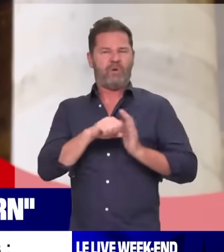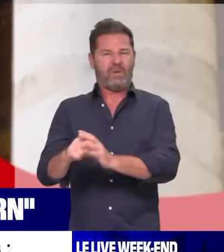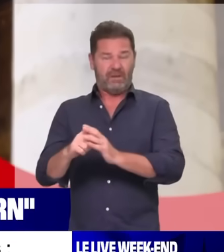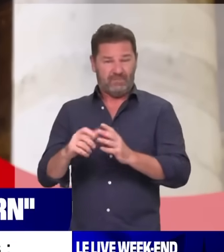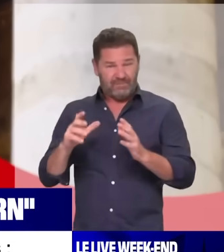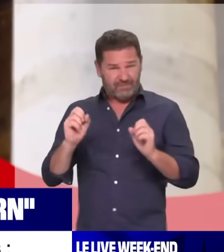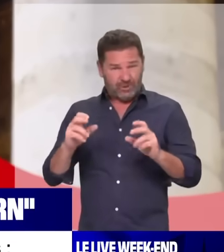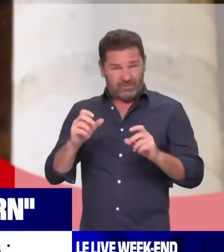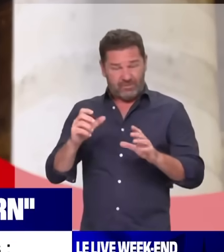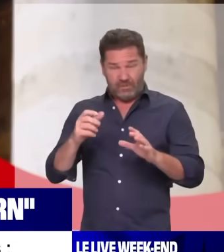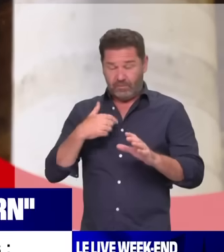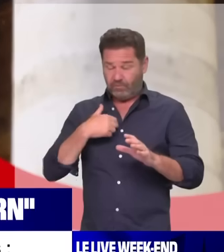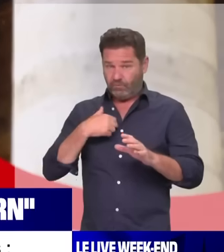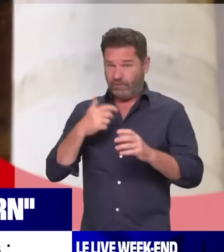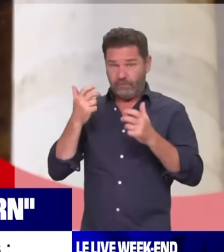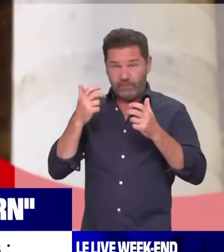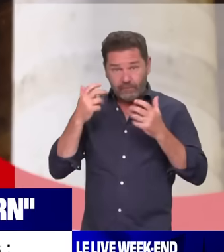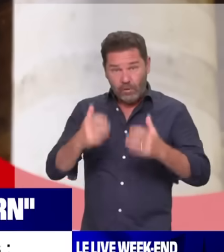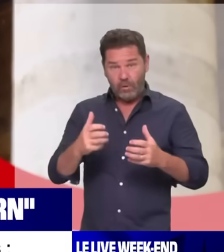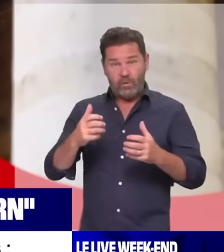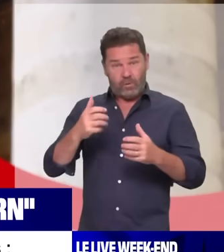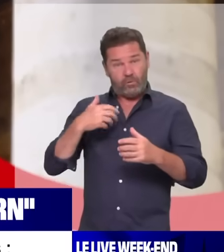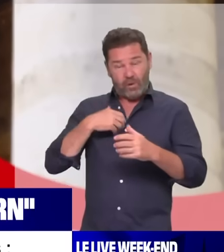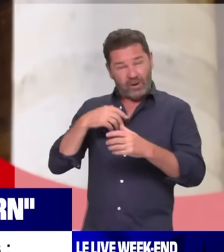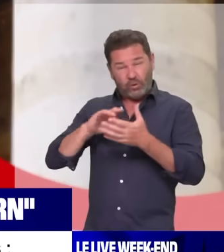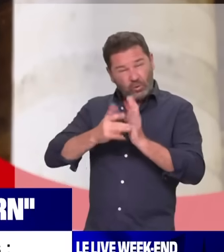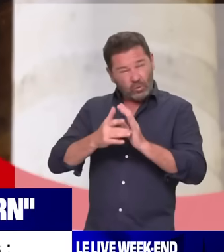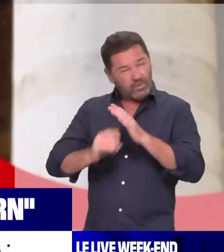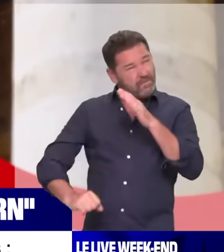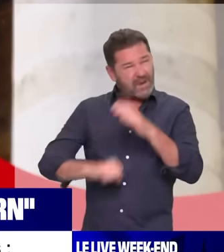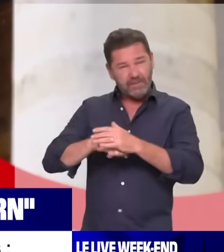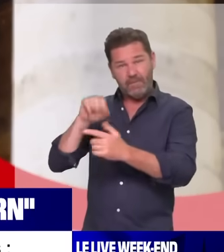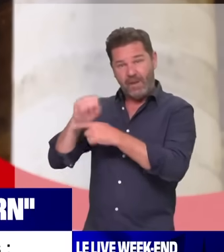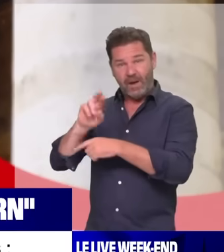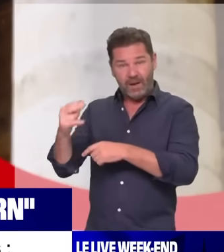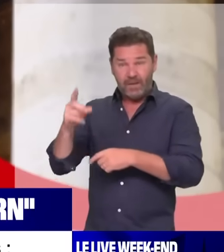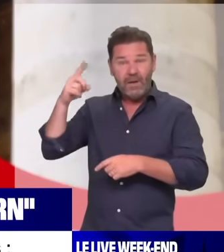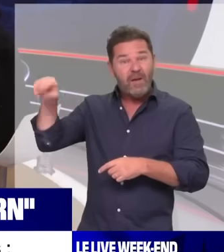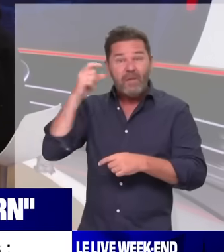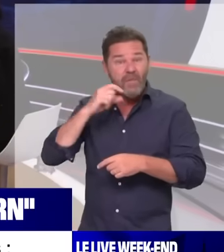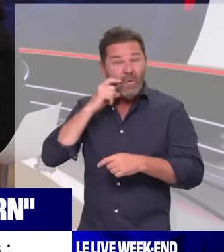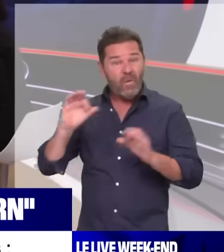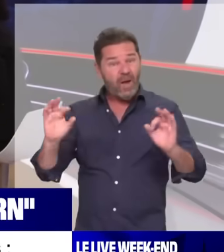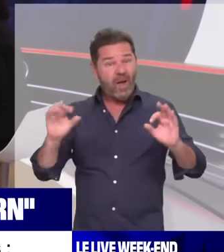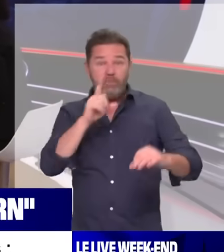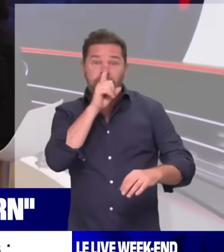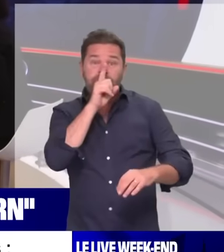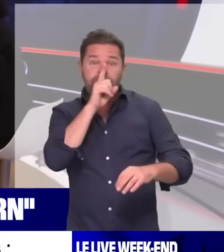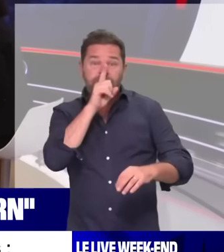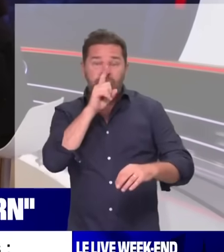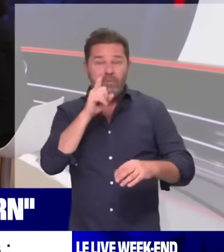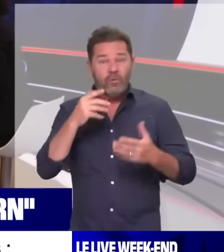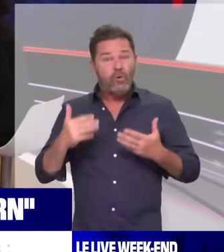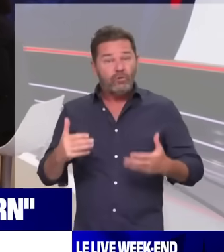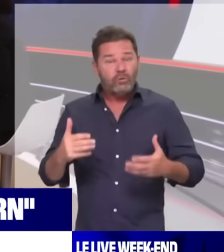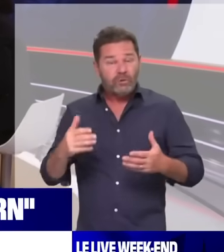c'est-à-dire tout mettre en œuvre pour battre le rassemblement national cet appel là malheureusement vous ne l'entendrait pas à ce stade en tout cas de la part et de